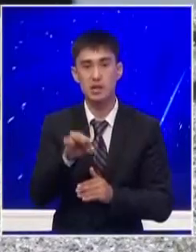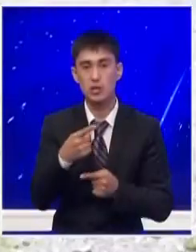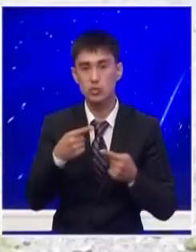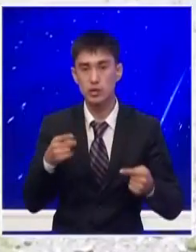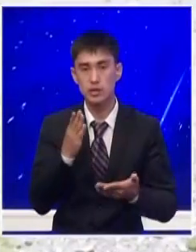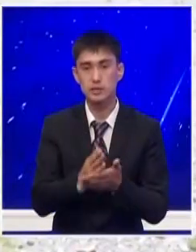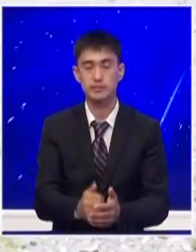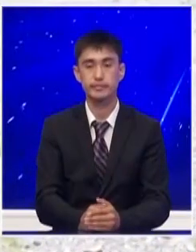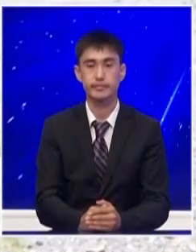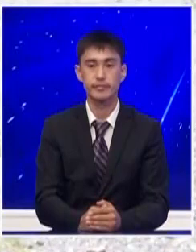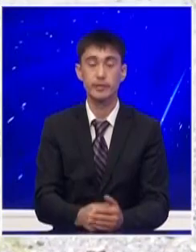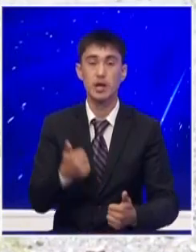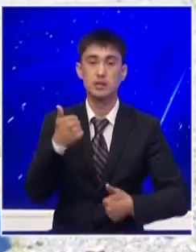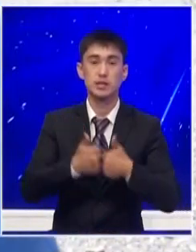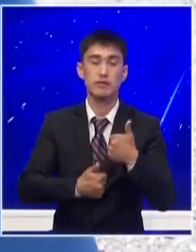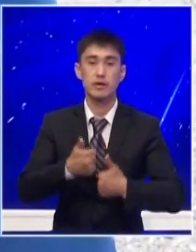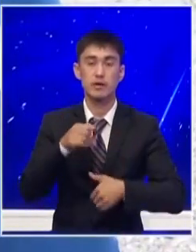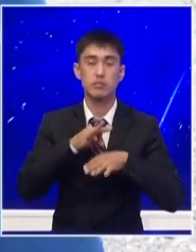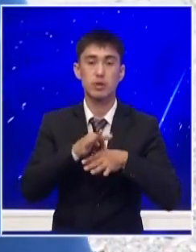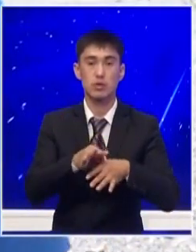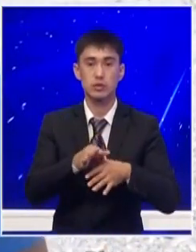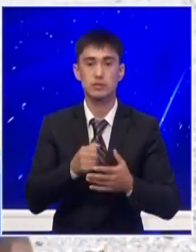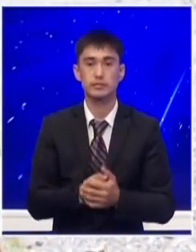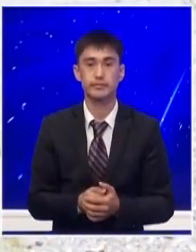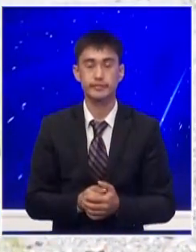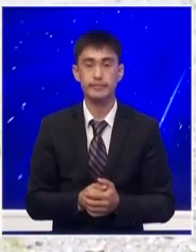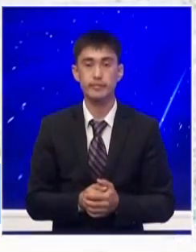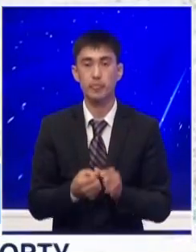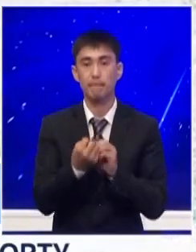другие. Соревнования проходят,